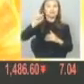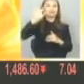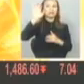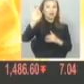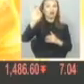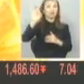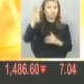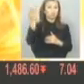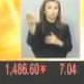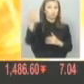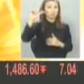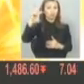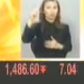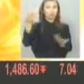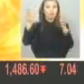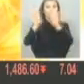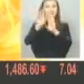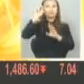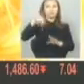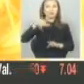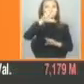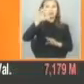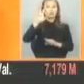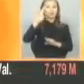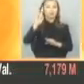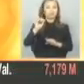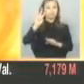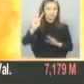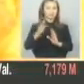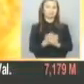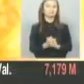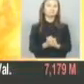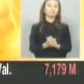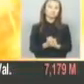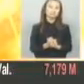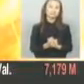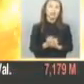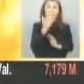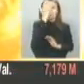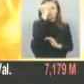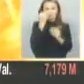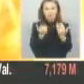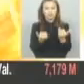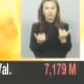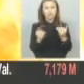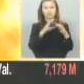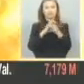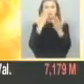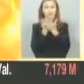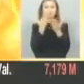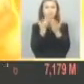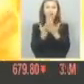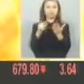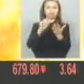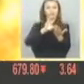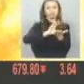ออนซ์ไปปิดที่1,364ดอลลาร์10เซนต์ต่อ1ออนซ์นะคะเนื่องจากว่าในช่วงนี้นั้นมีการโยกย้ายเม็ดเงินออกมาไปลงทุ